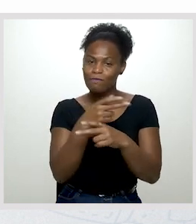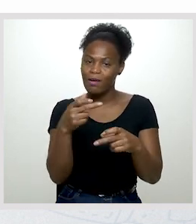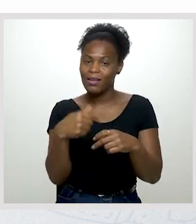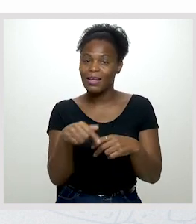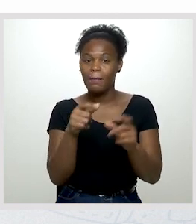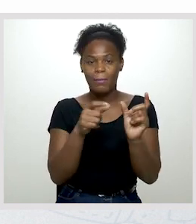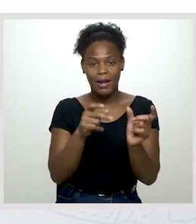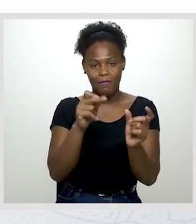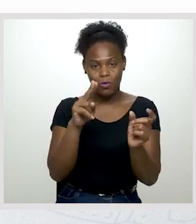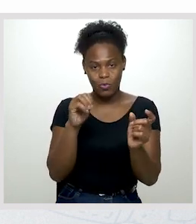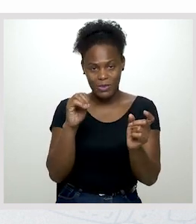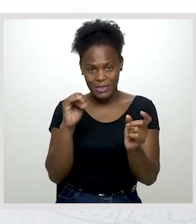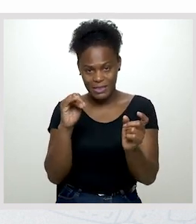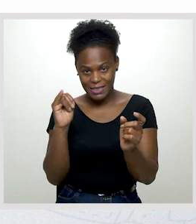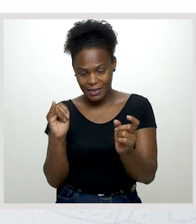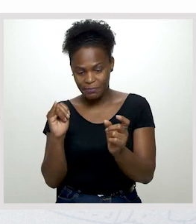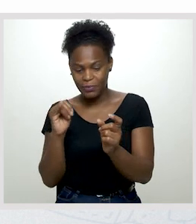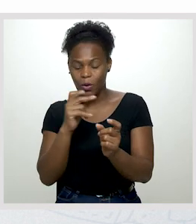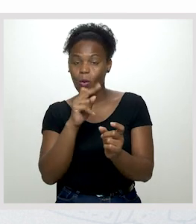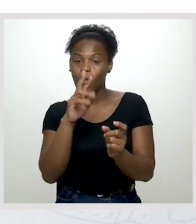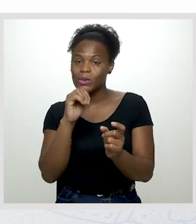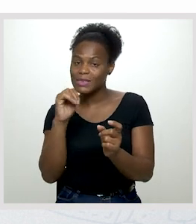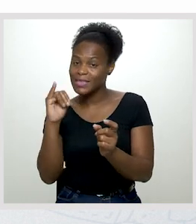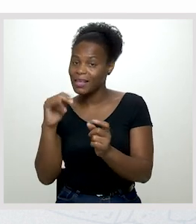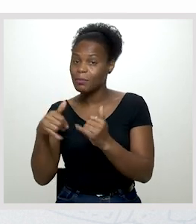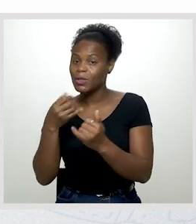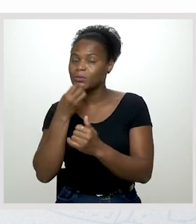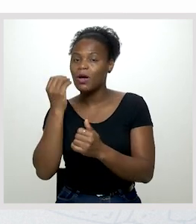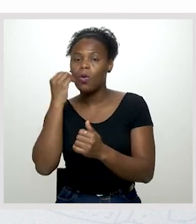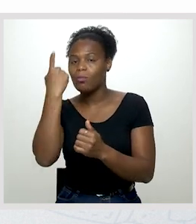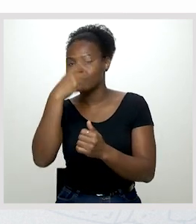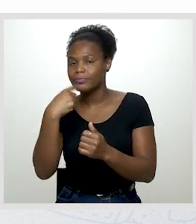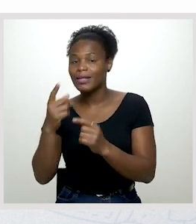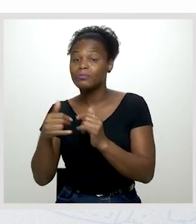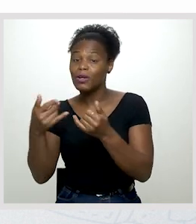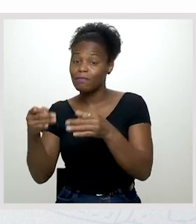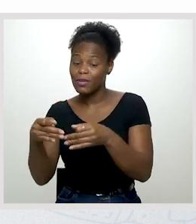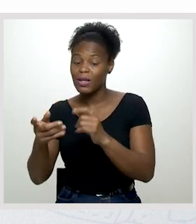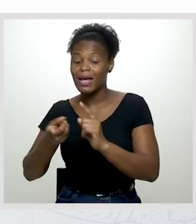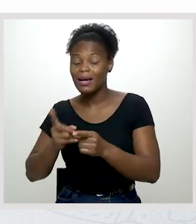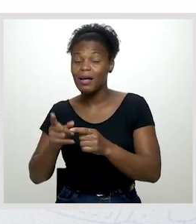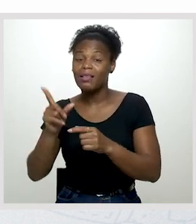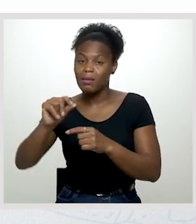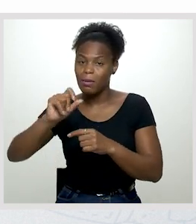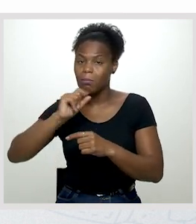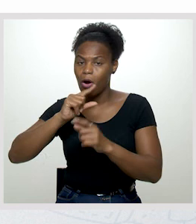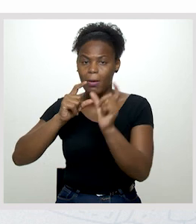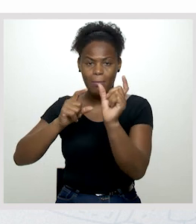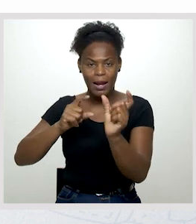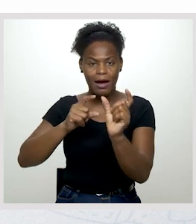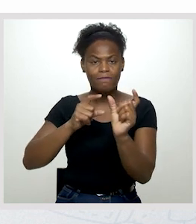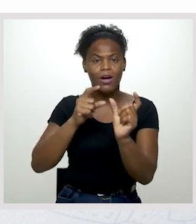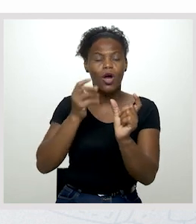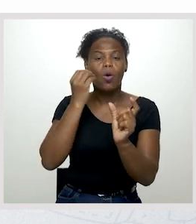avec le mot aussi, après adjectif et finalement que. Ou bien vous pouvez utiliser le